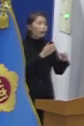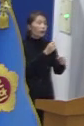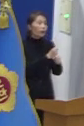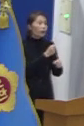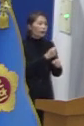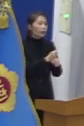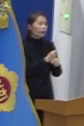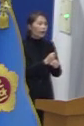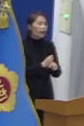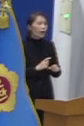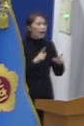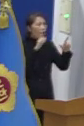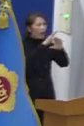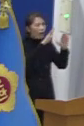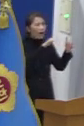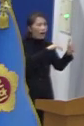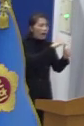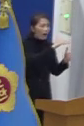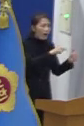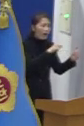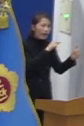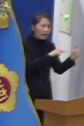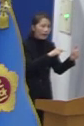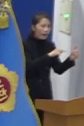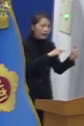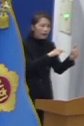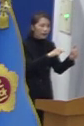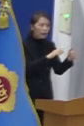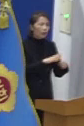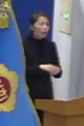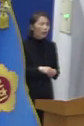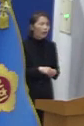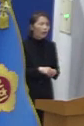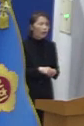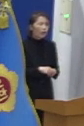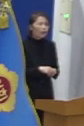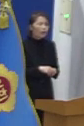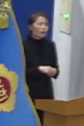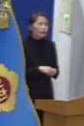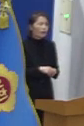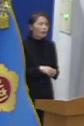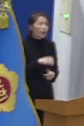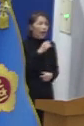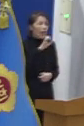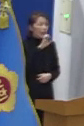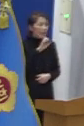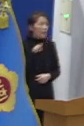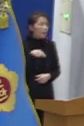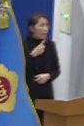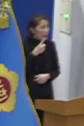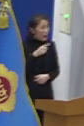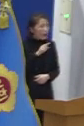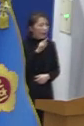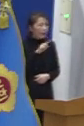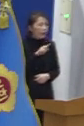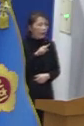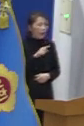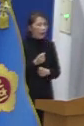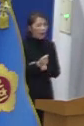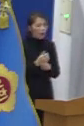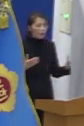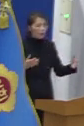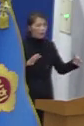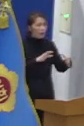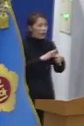기후위기는 이제 새로운 기회입니다. 산업단지 아리백 1호, 기업 아리백 공급 업무협약